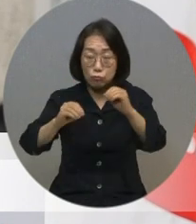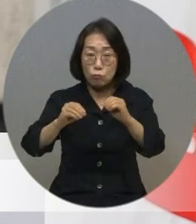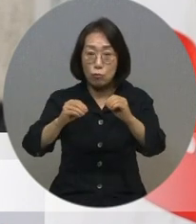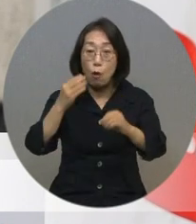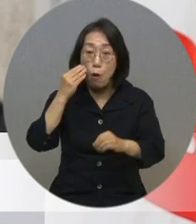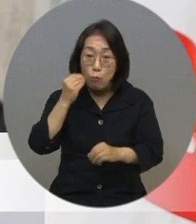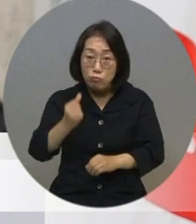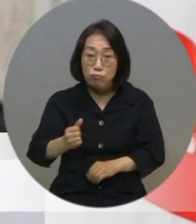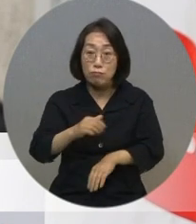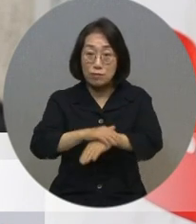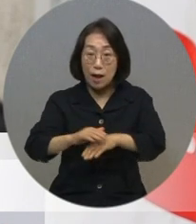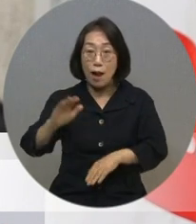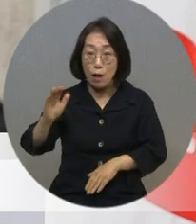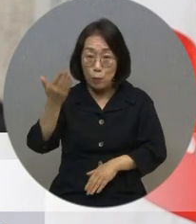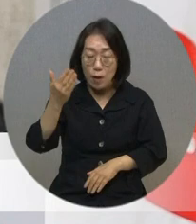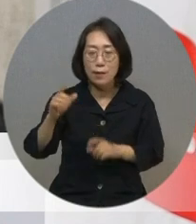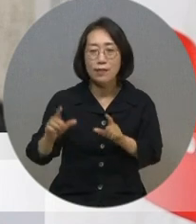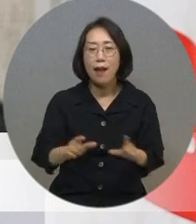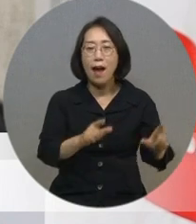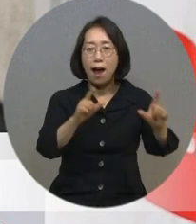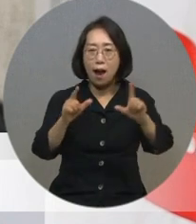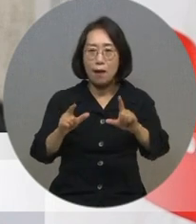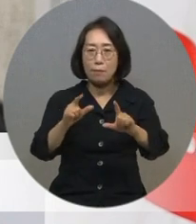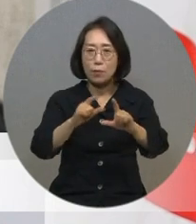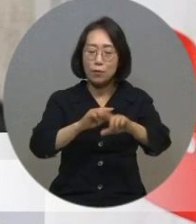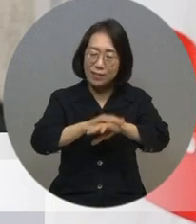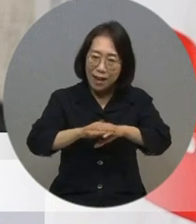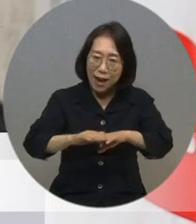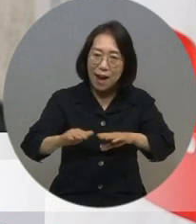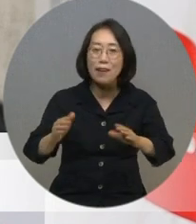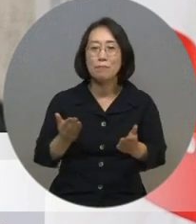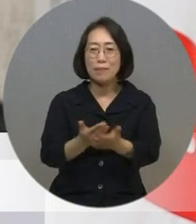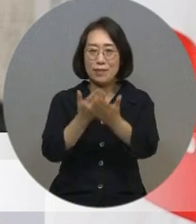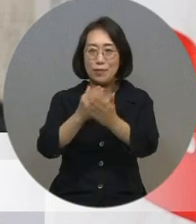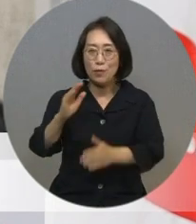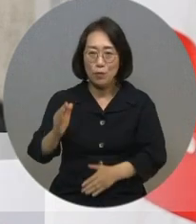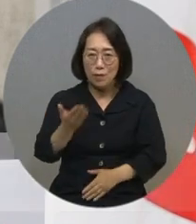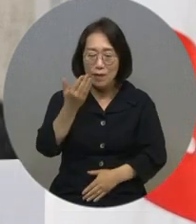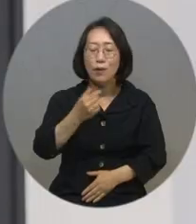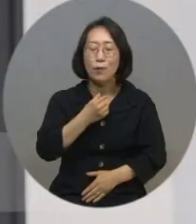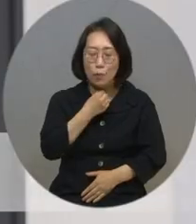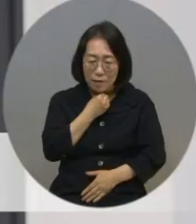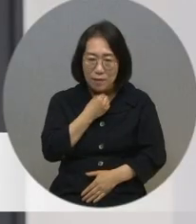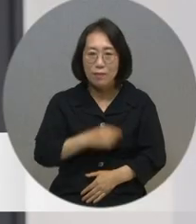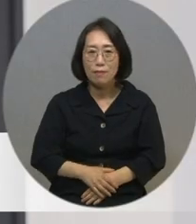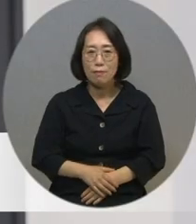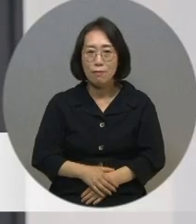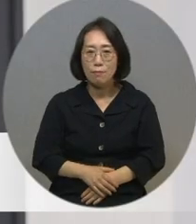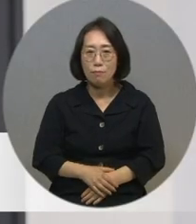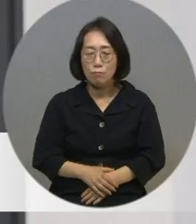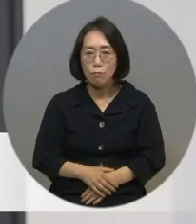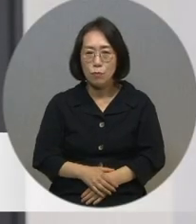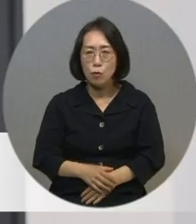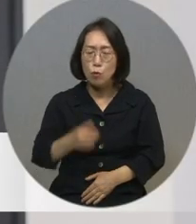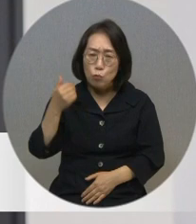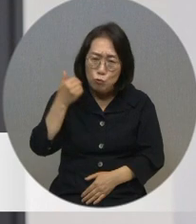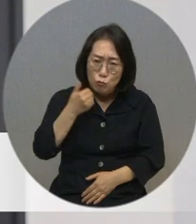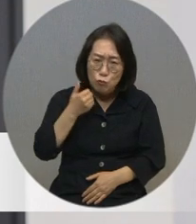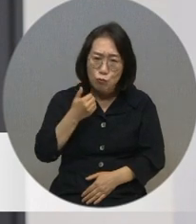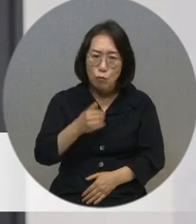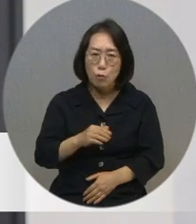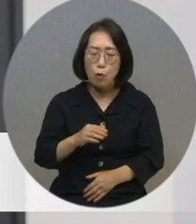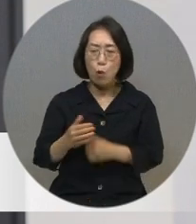되어서 삶의 질이 조금 나아졌으면 하는 바람을 가져봅니다. 어떻게 보면